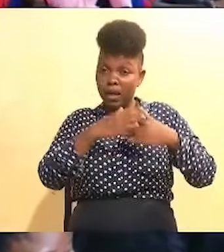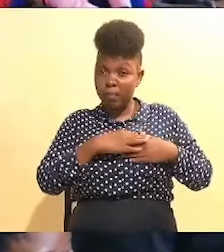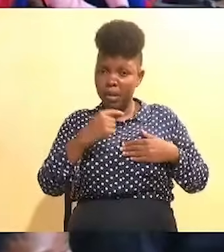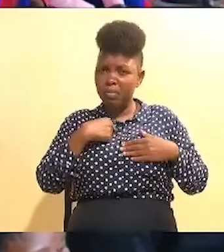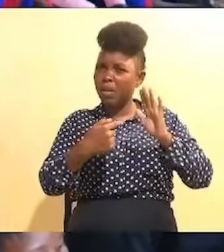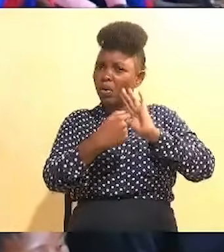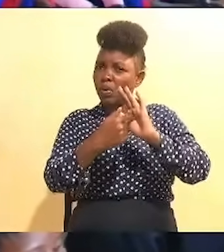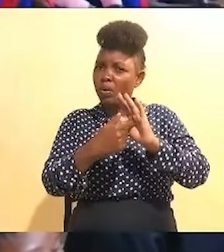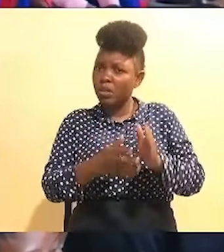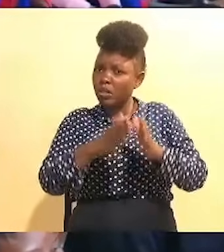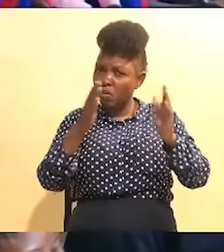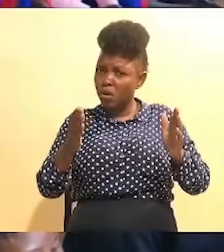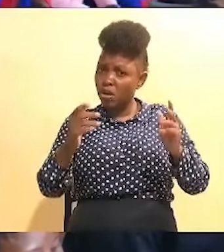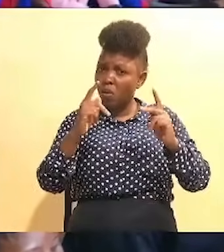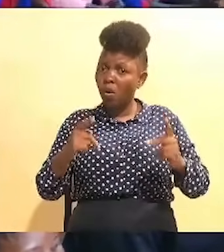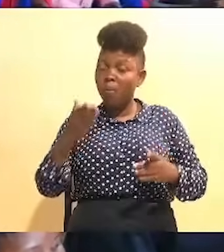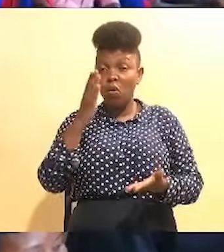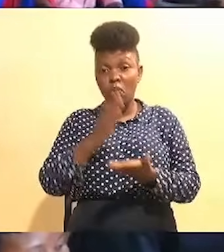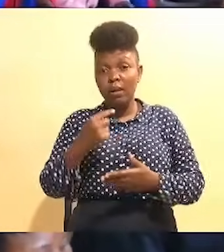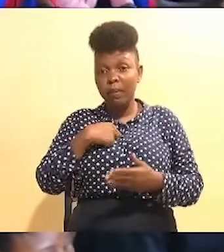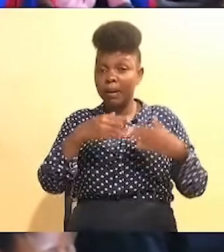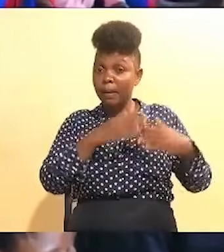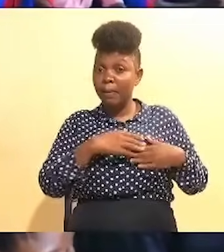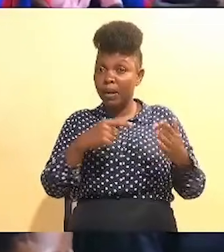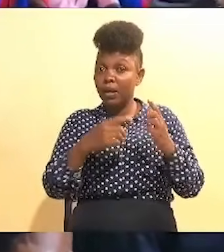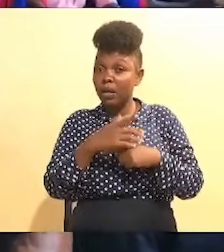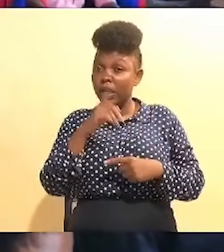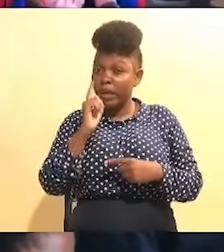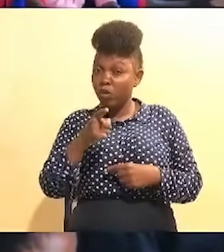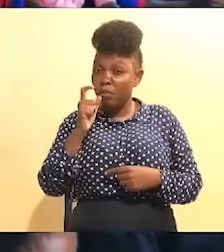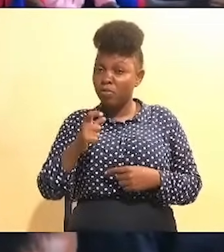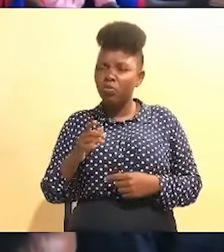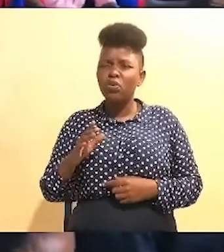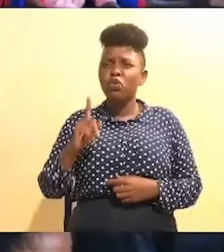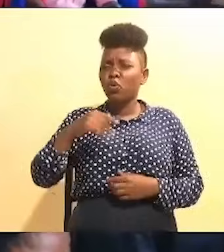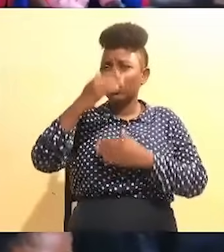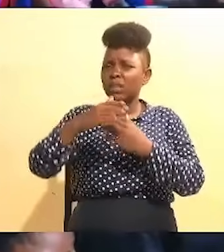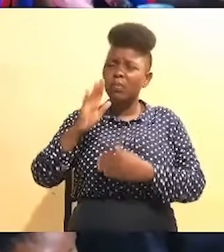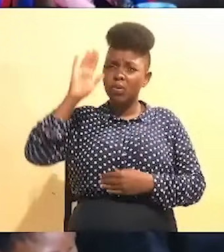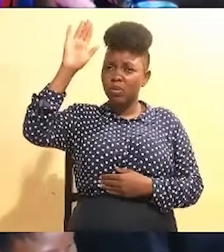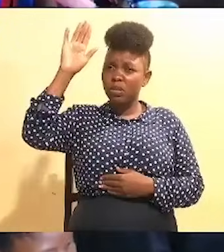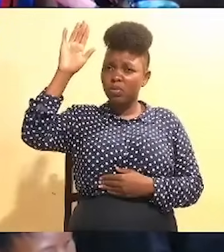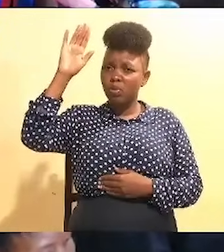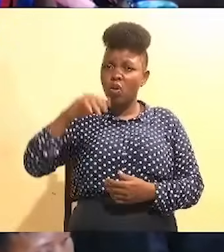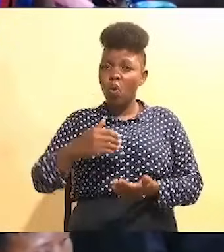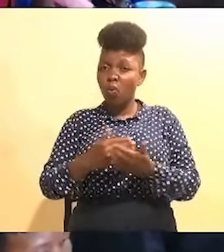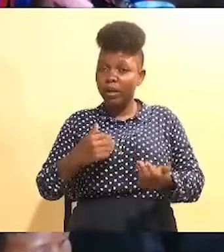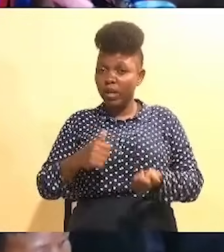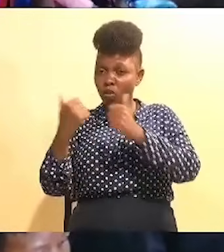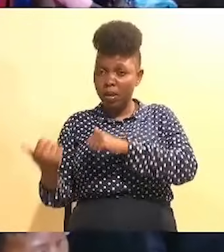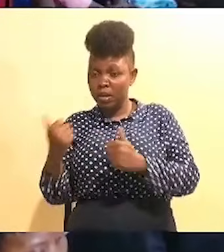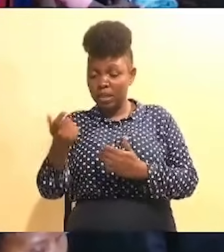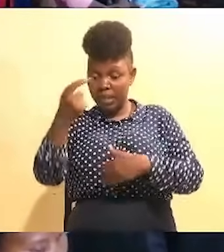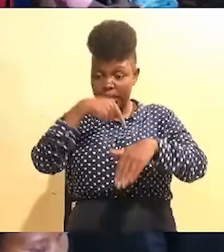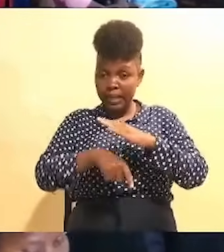hadharani ya kwamba kweli na mimi nampenda Yesu. Ikiwa kuna mtu yuko huko nje ambaye amenyosha mkono wake kwa ajili ya ubatizo, naomba uingie hapa ndani,